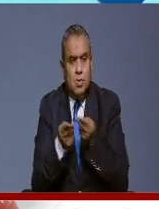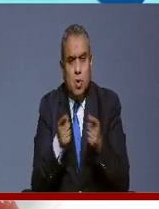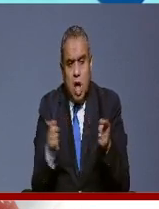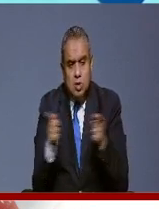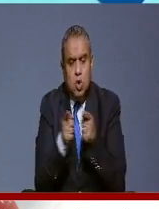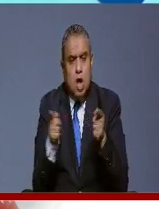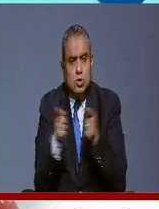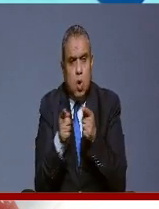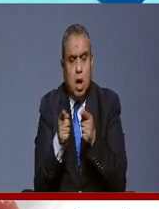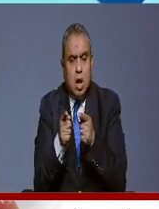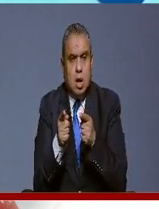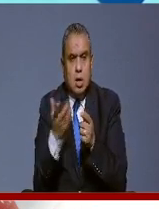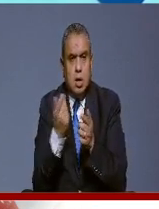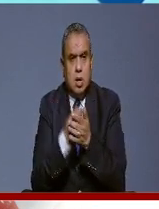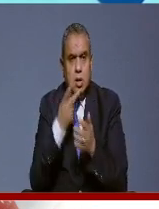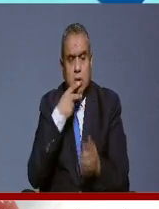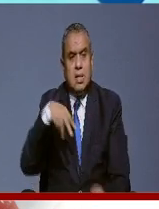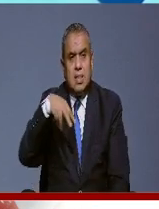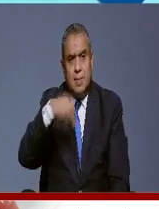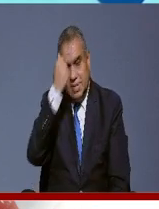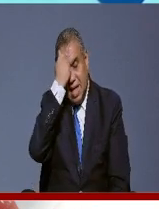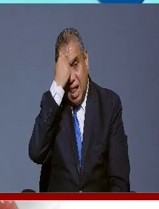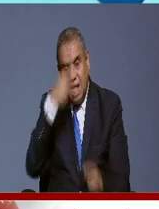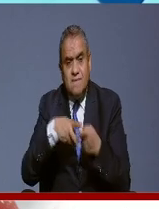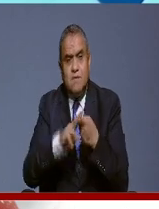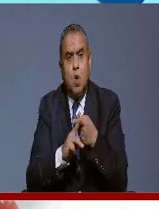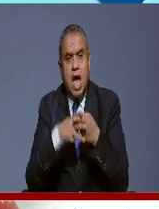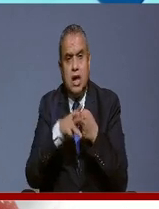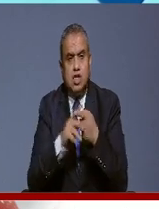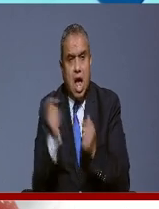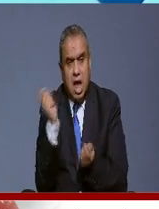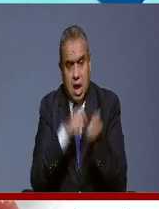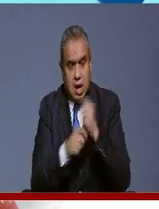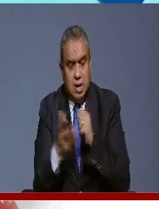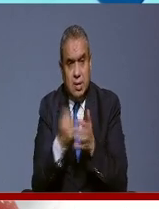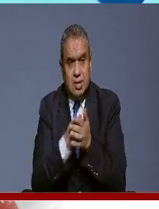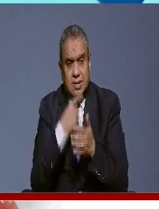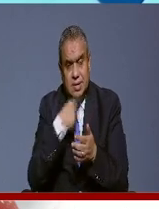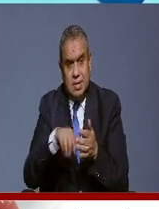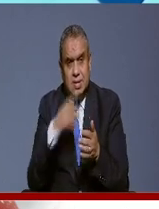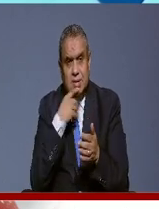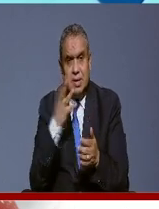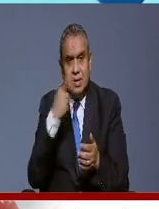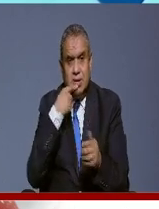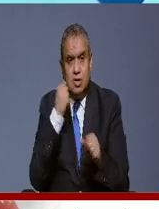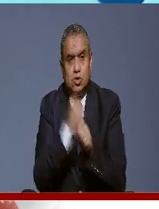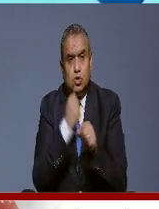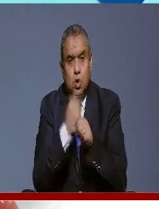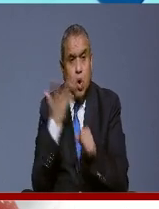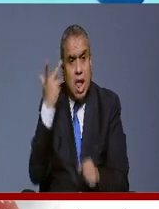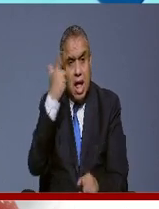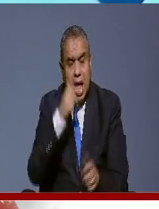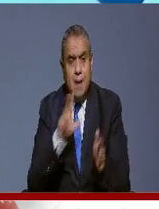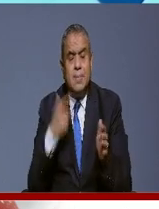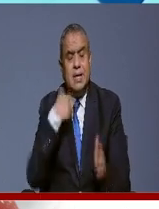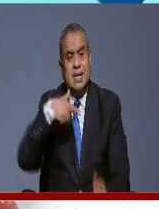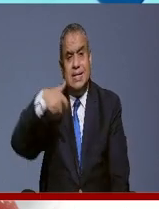وتقريبا 8000 ورشة، يشغل لي في خلال السنتين دول حوالي 60000 عامل.